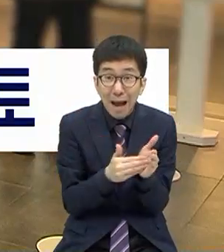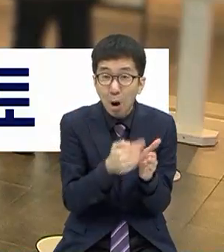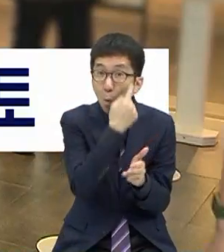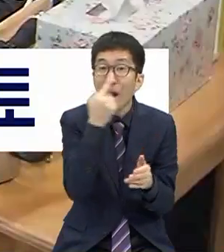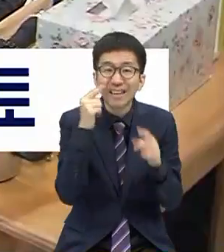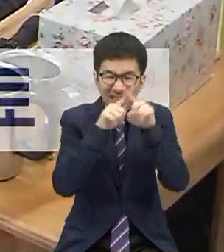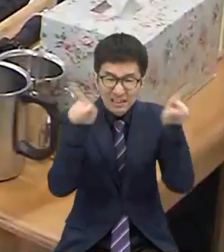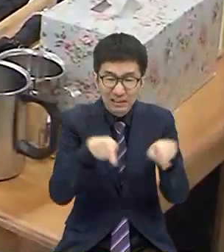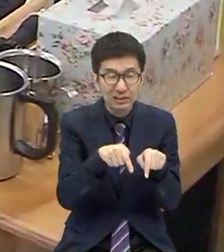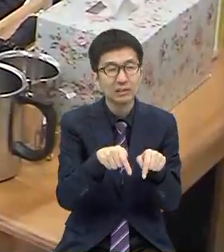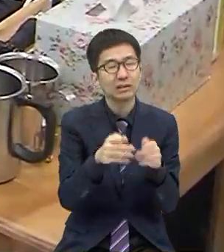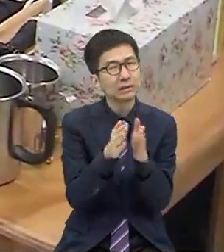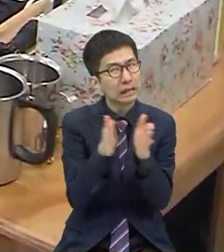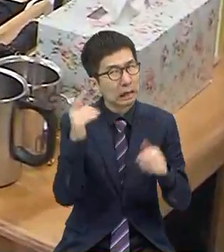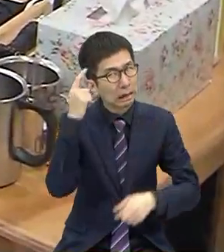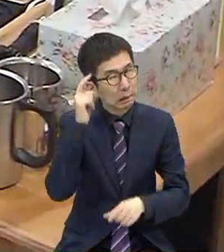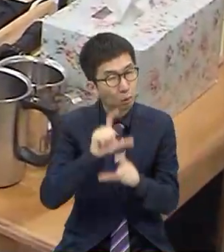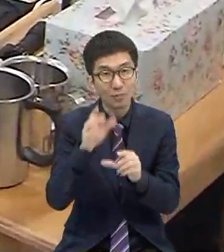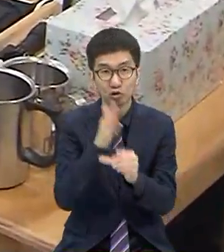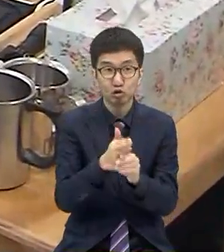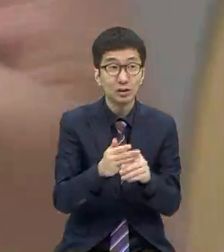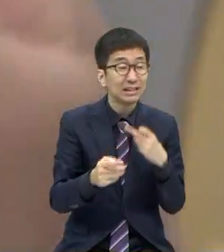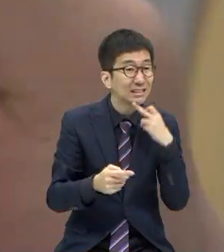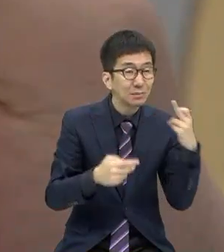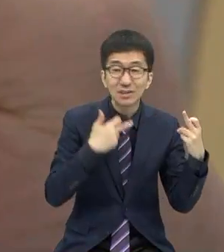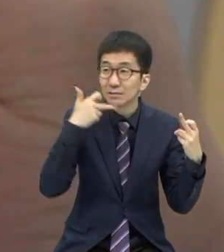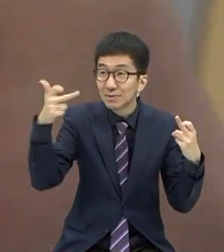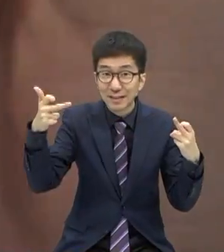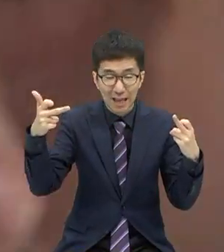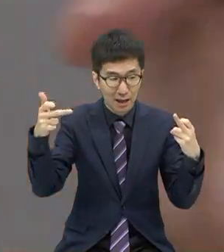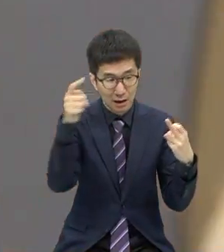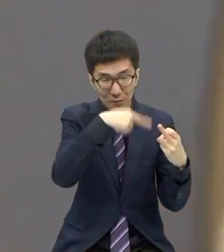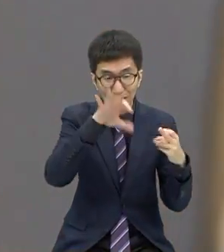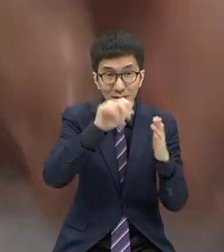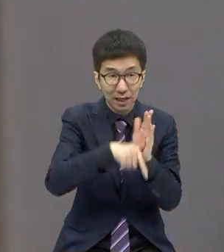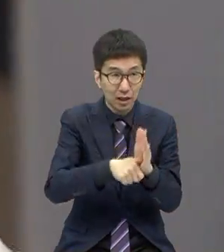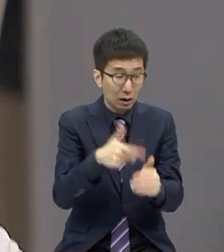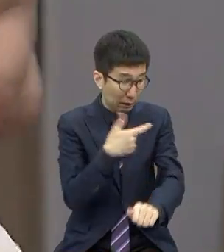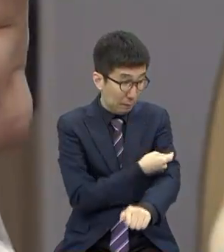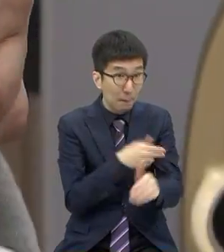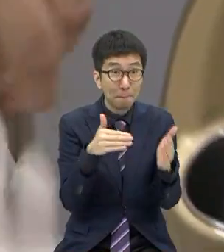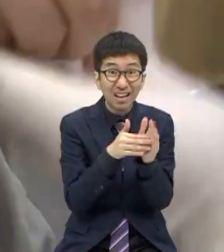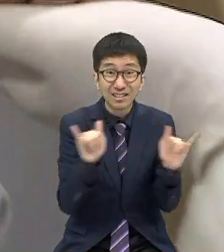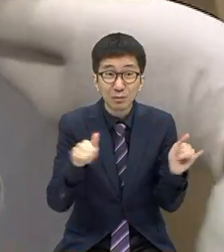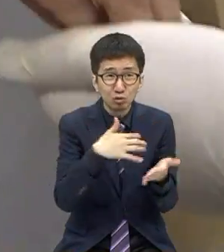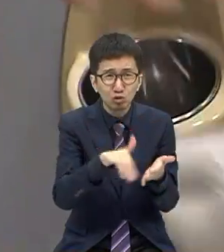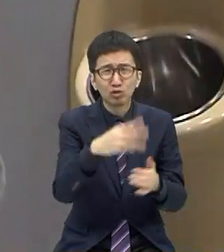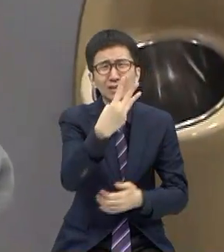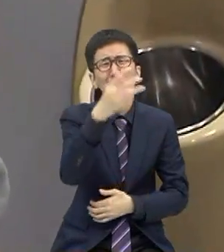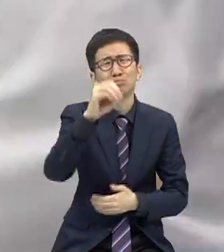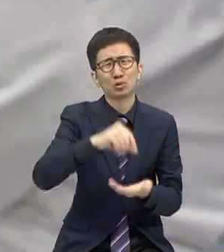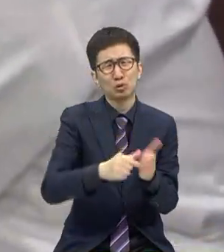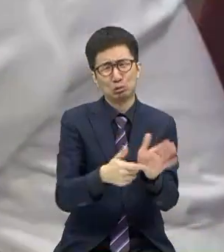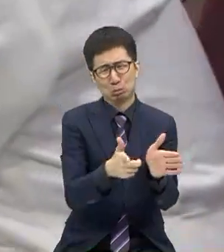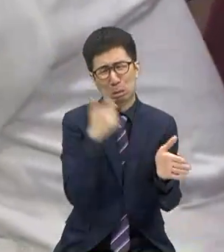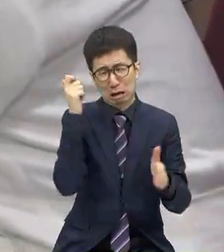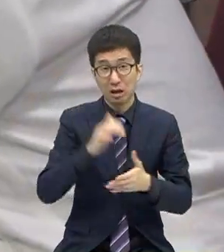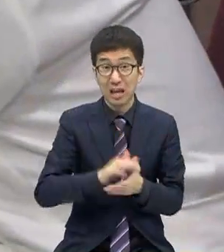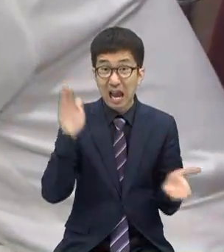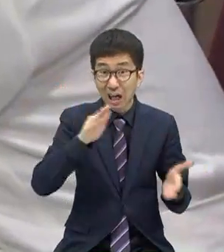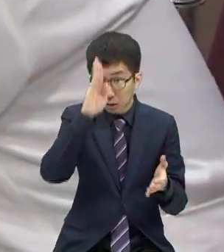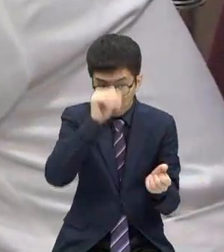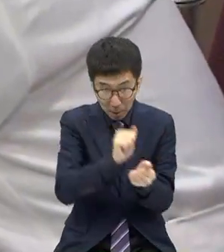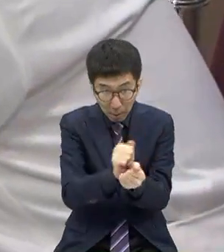있습니다. 12세에서 17세 대상 코로나19 백신 접종 완료율이 3%대로 저조하고 학생